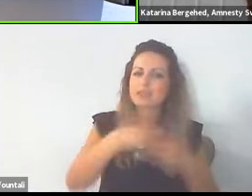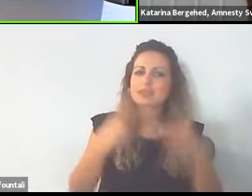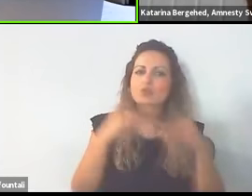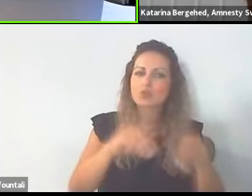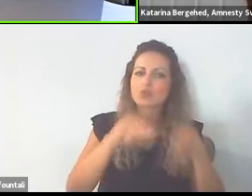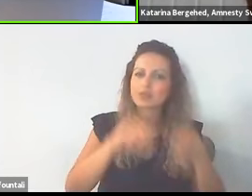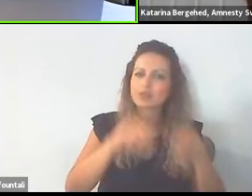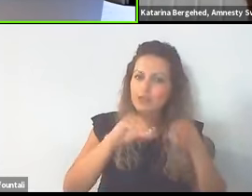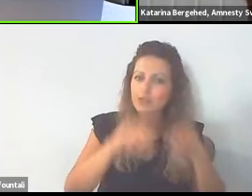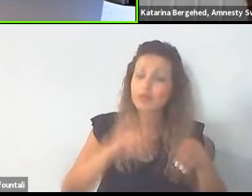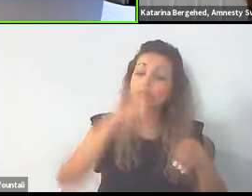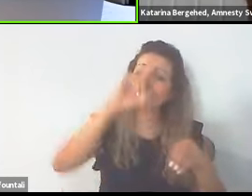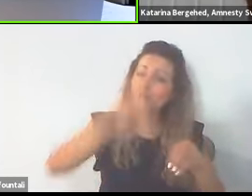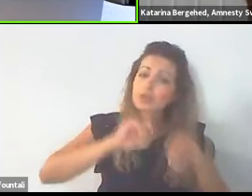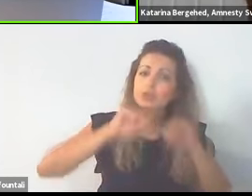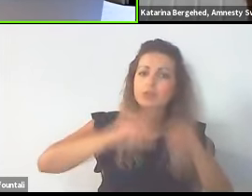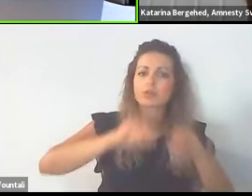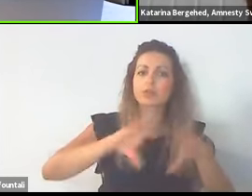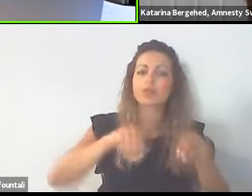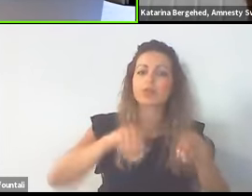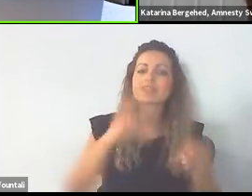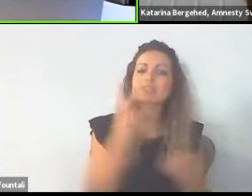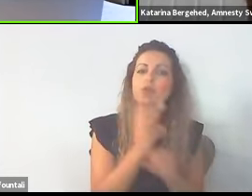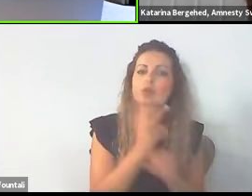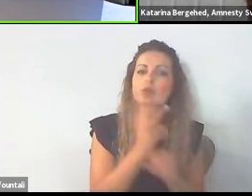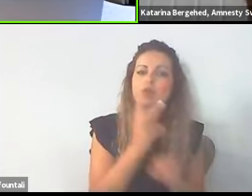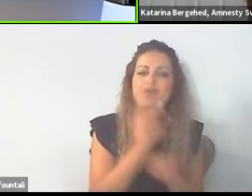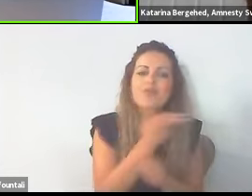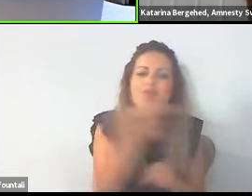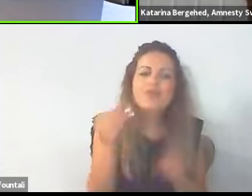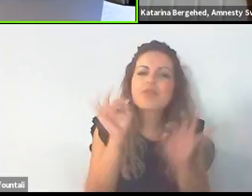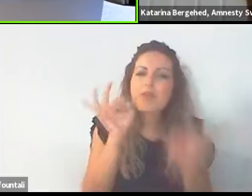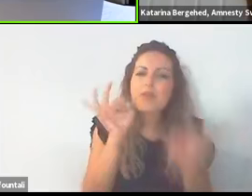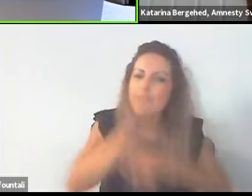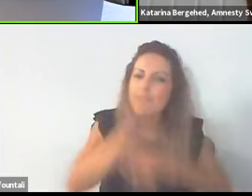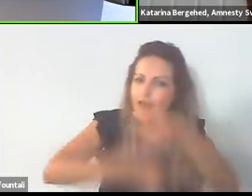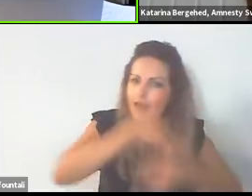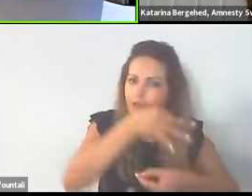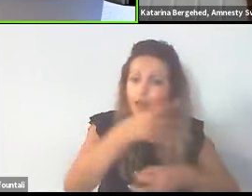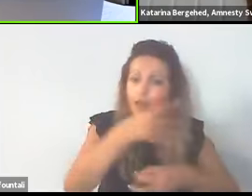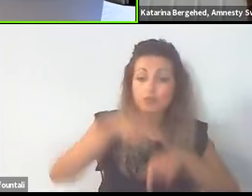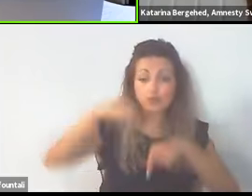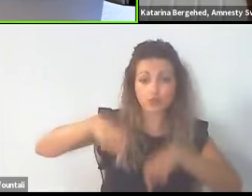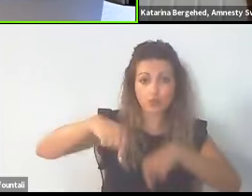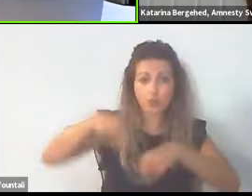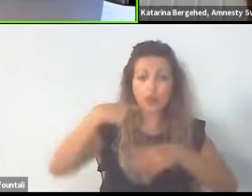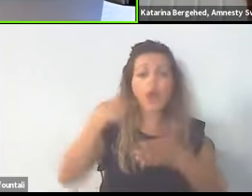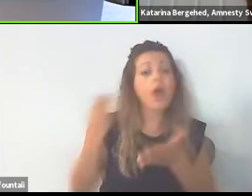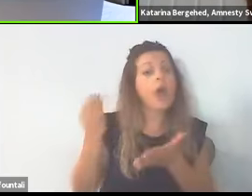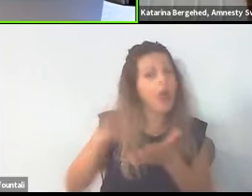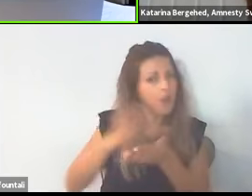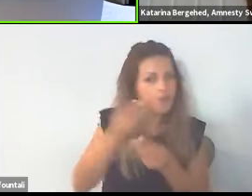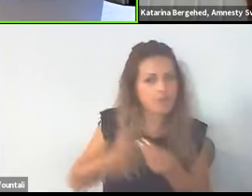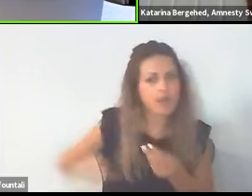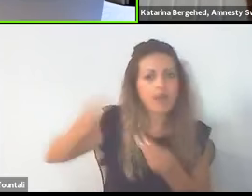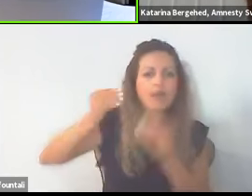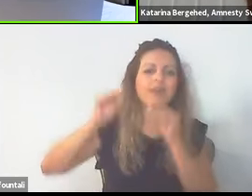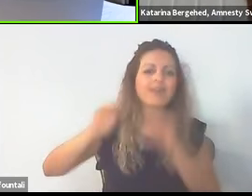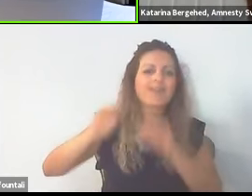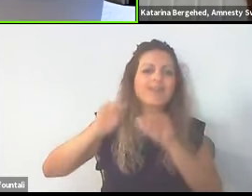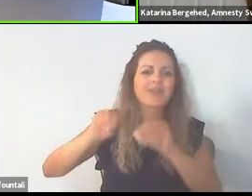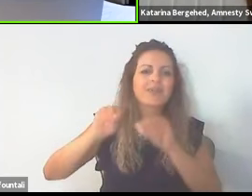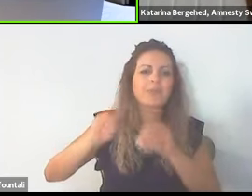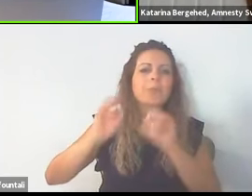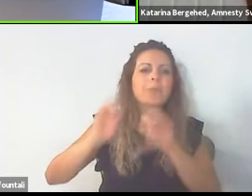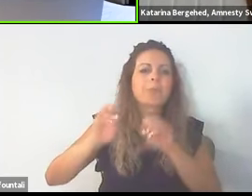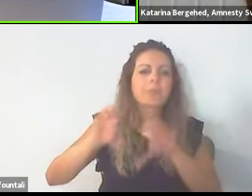στιγμή υπάρχει σεξουαλική διαπαιδαγώγηση γύρω από τη συνένεση και δουλεύουμε πάνω σε αυτό, έτσι ώστε να μεταβούμε